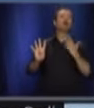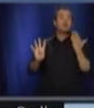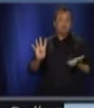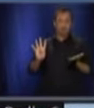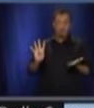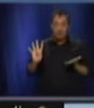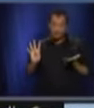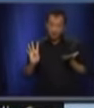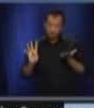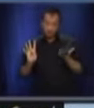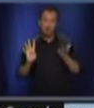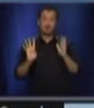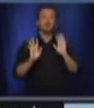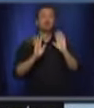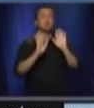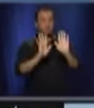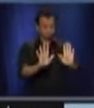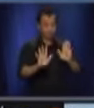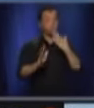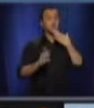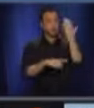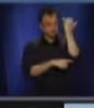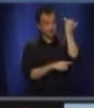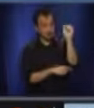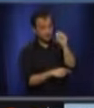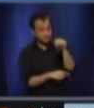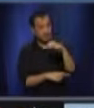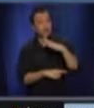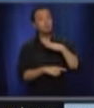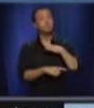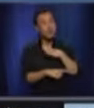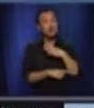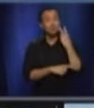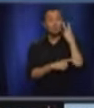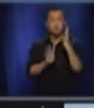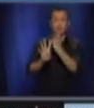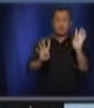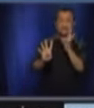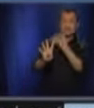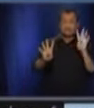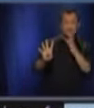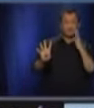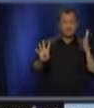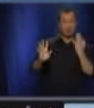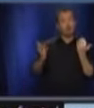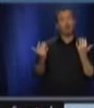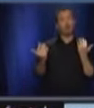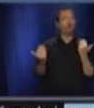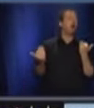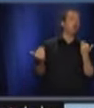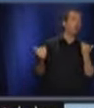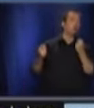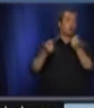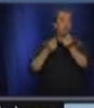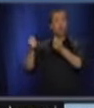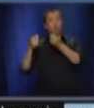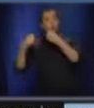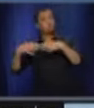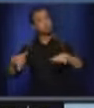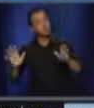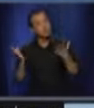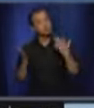veniez vous faire dépister, mais on doit, vous avez vu les délais d'attente, puis qui s'améliorent, je pourrais vous donner des statistiques, déjà on voit qu'il y a